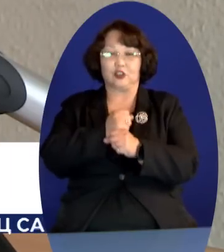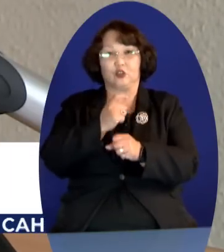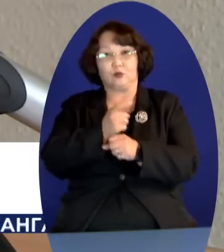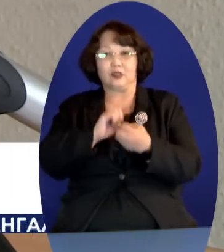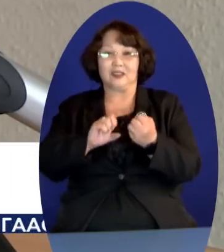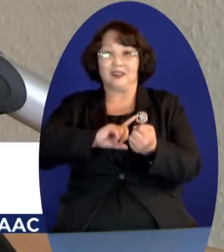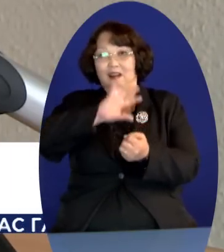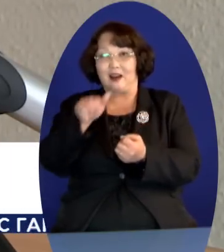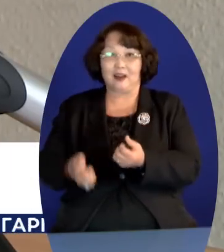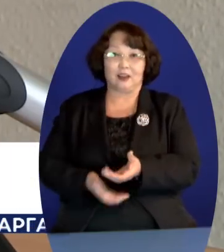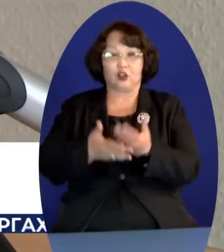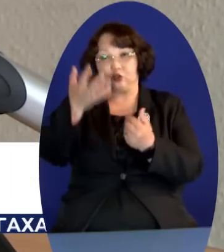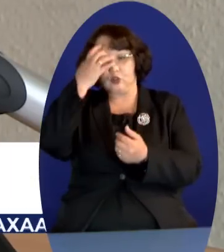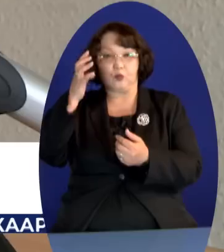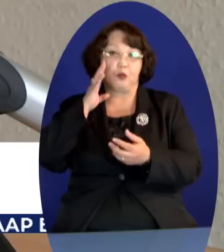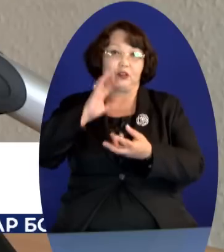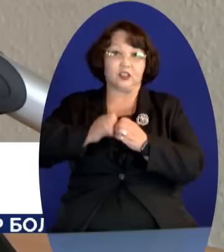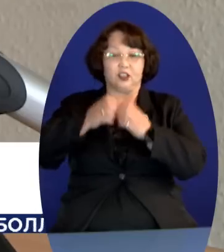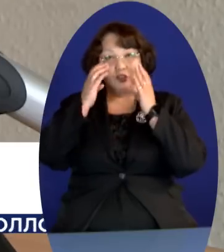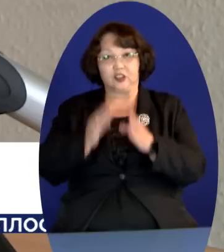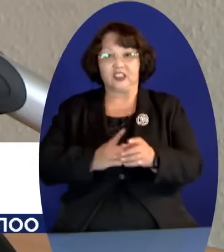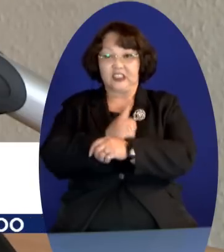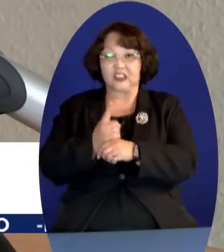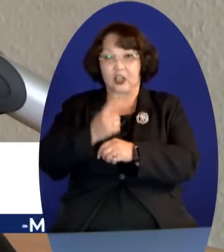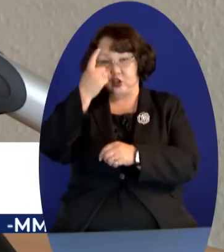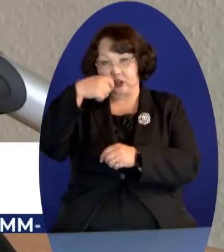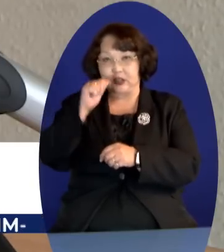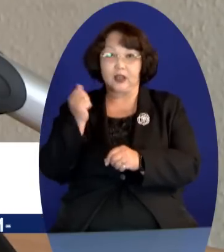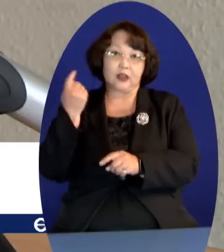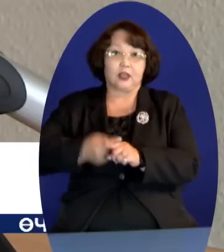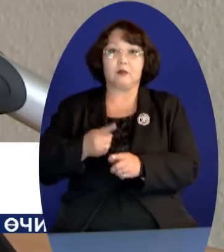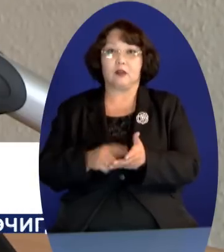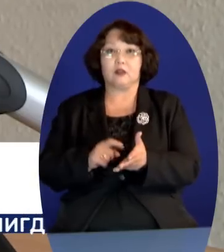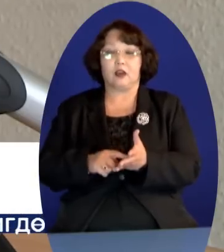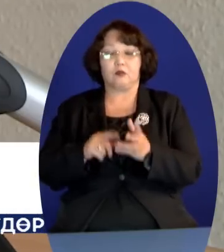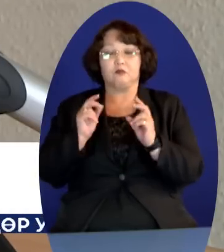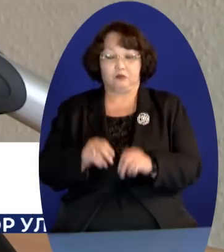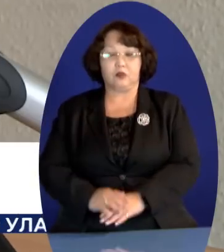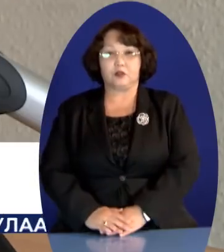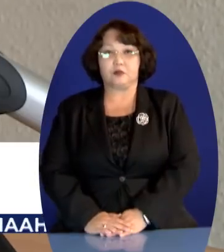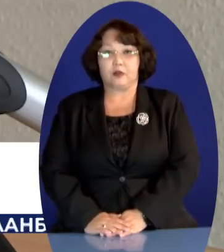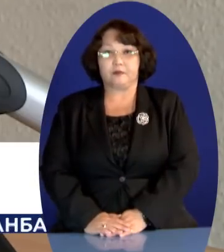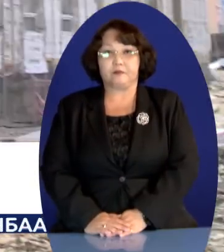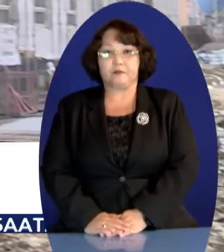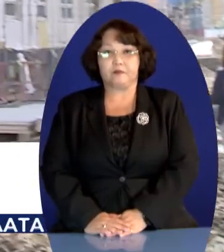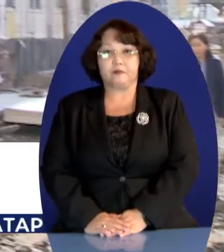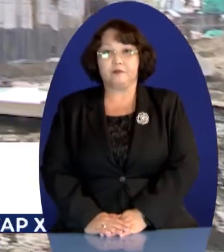хангахад төрийн болгох шийдвэрт нэг цагийн үнэлэмжийг нэмэгдүүлэх шаардлага зүй ёсоор бидний өмнө тавигдаад байгаа юм